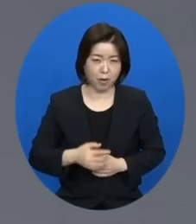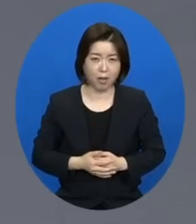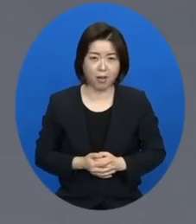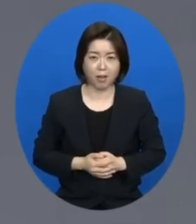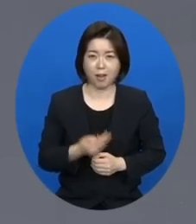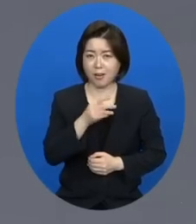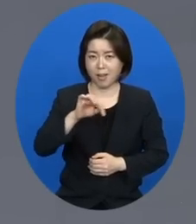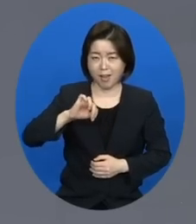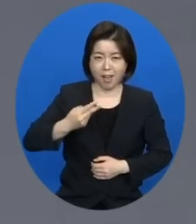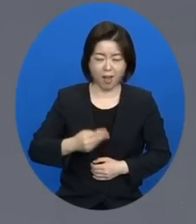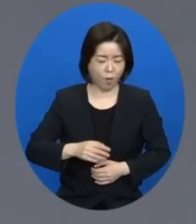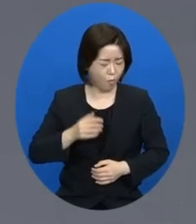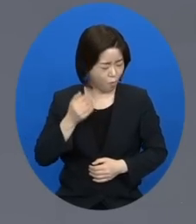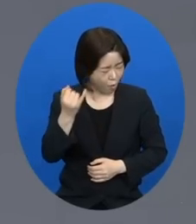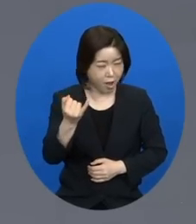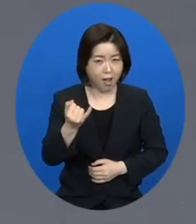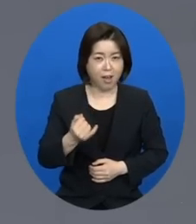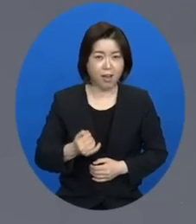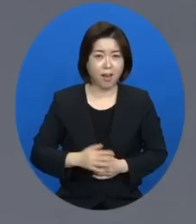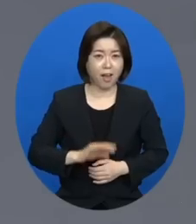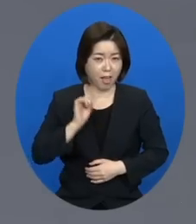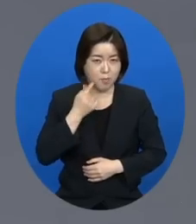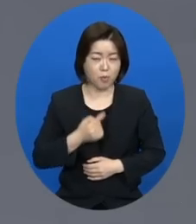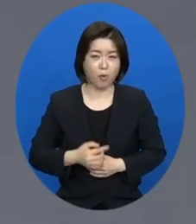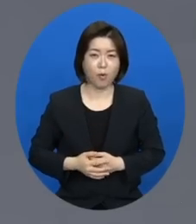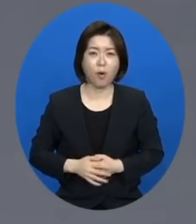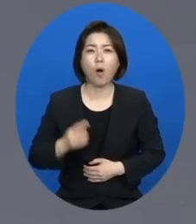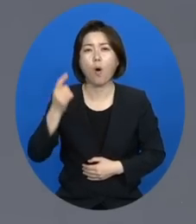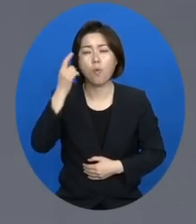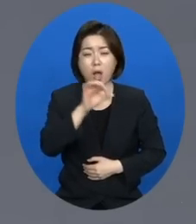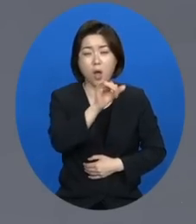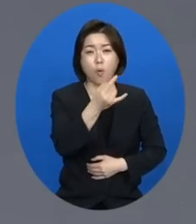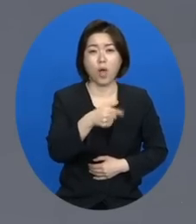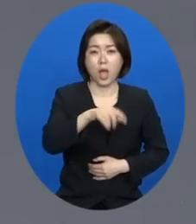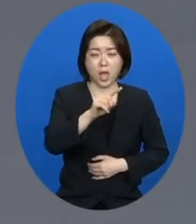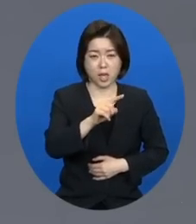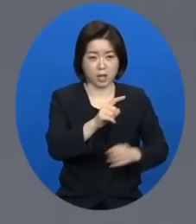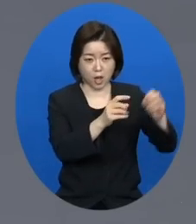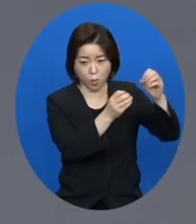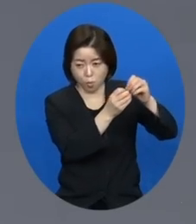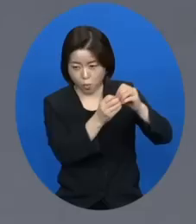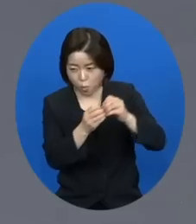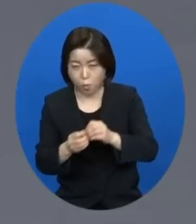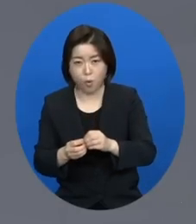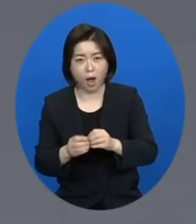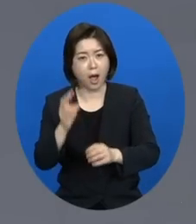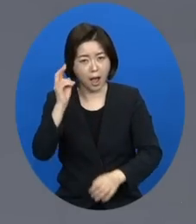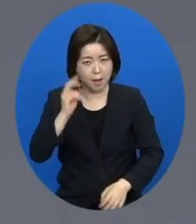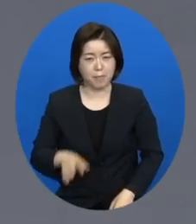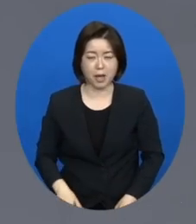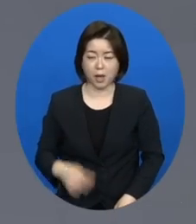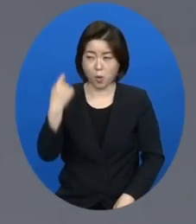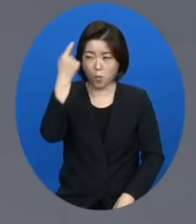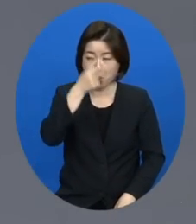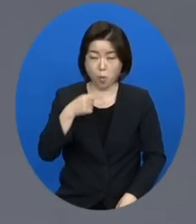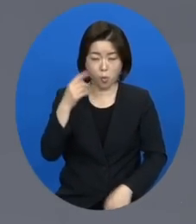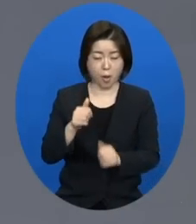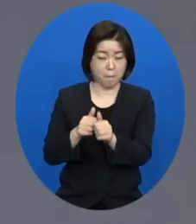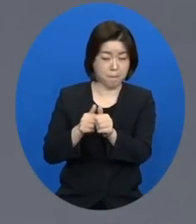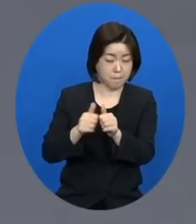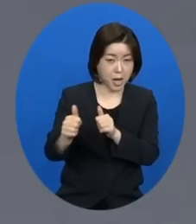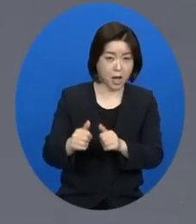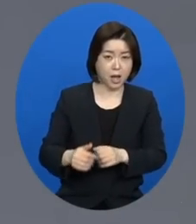라헬 끝내주게 예뻤습니다. 외가의 유전자를 타고난 거예요 요셉이. 그래서 용모가